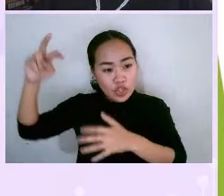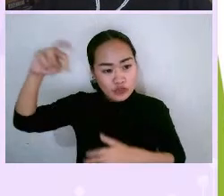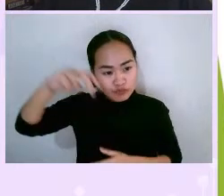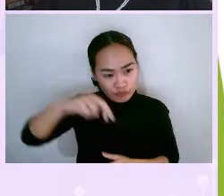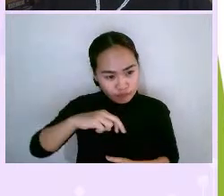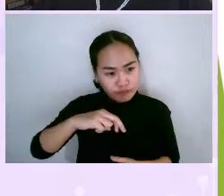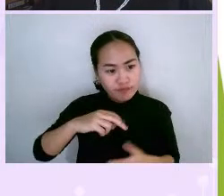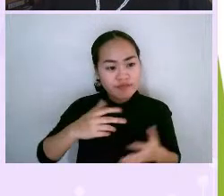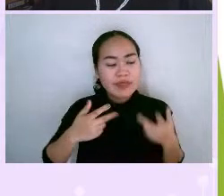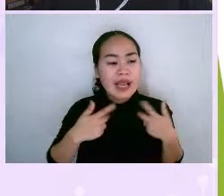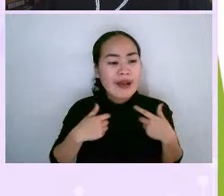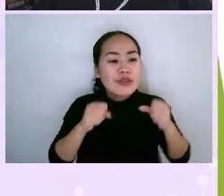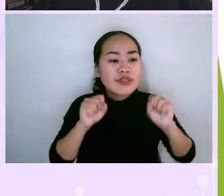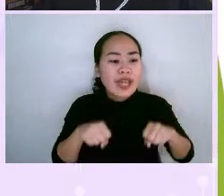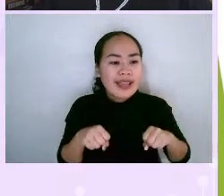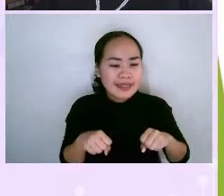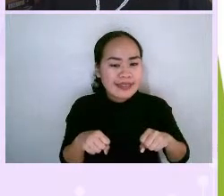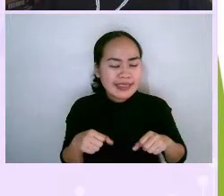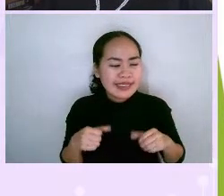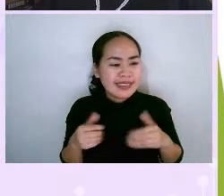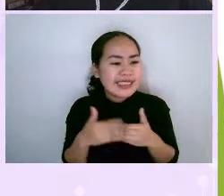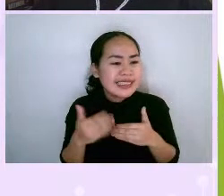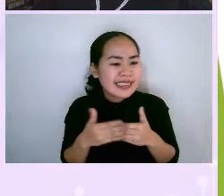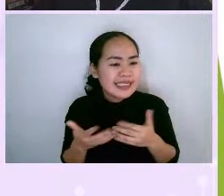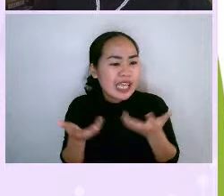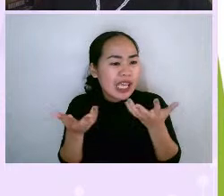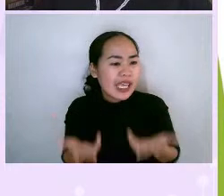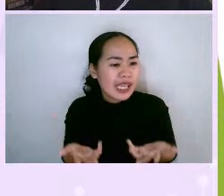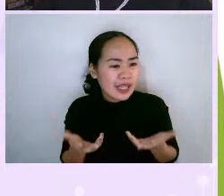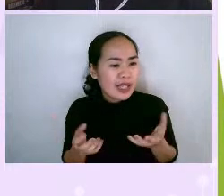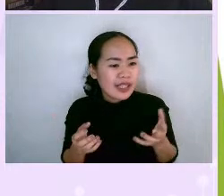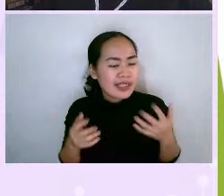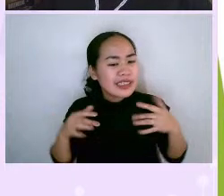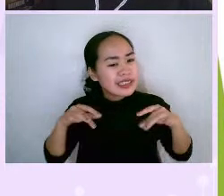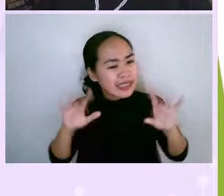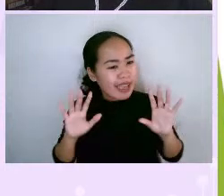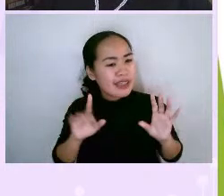mas magaan na sa kanila yung pagbababa ng kape kasi